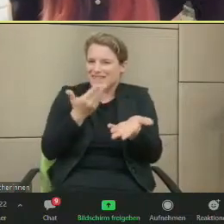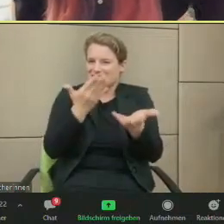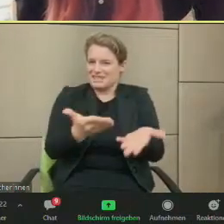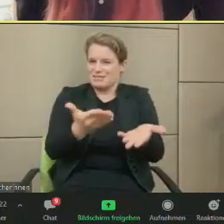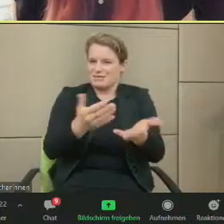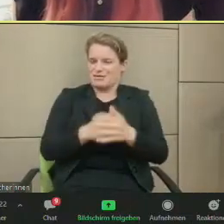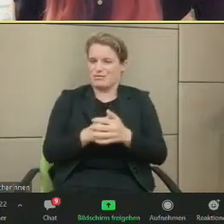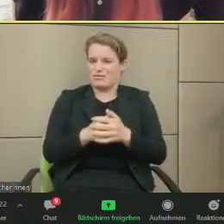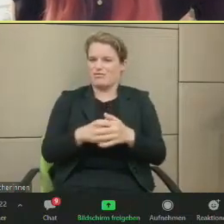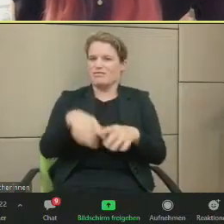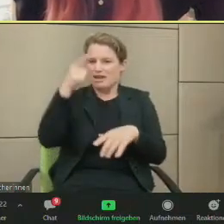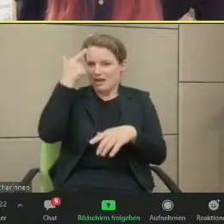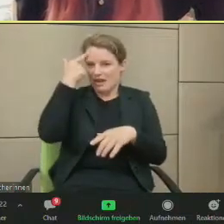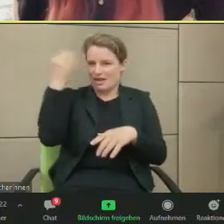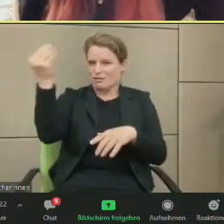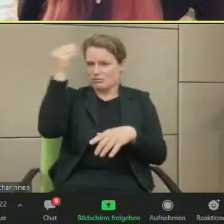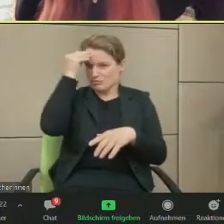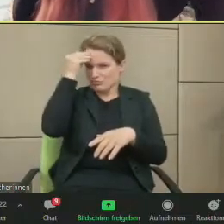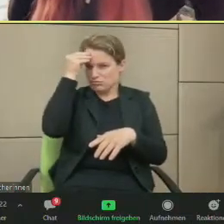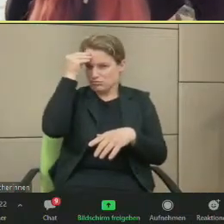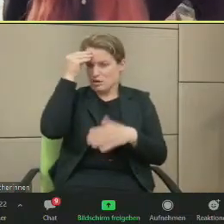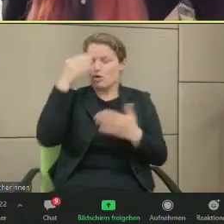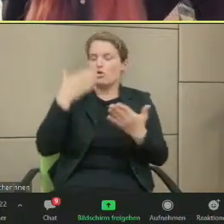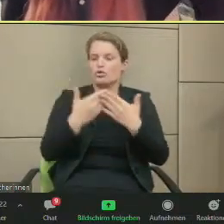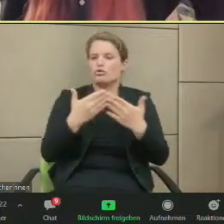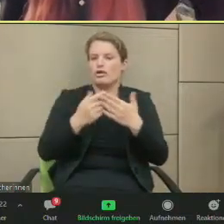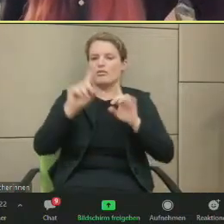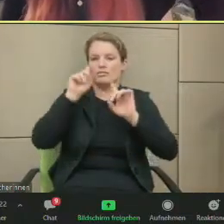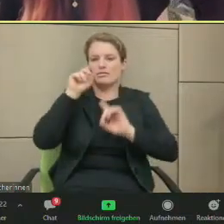das ist meiner Meinung nach extrem viel wert.